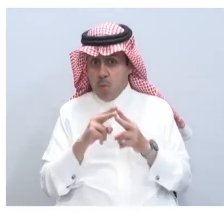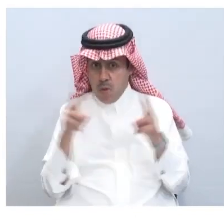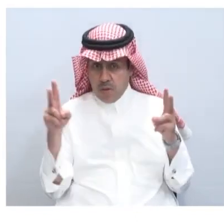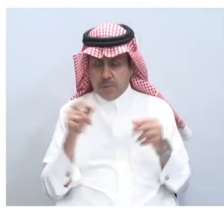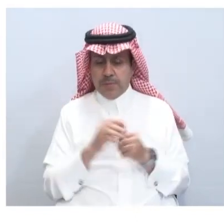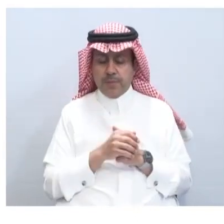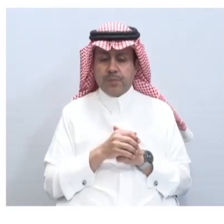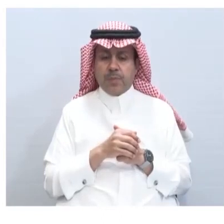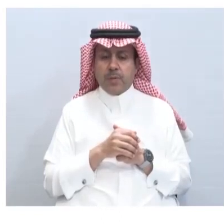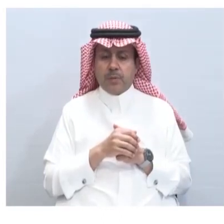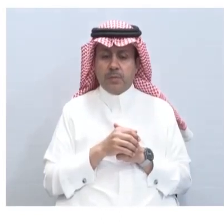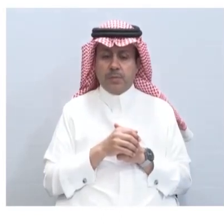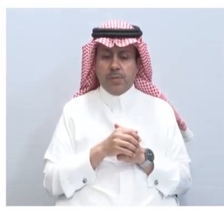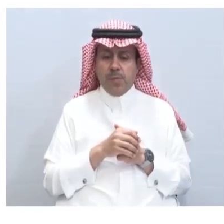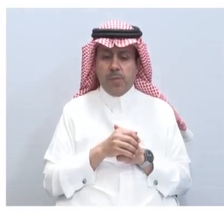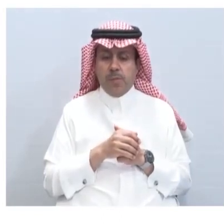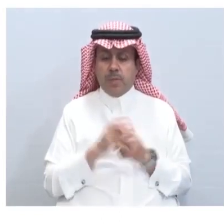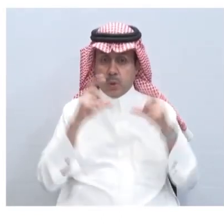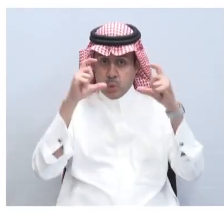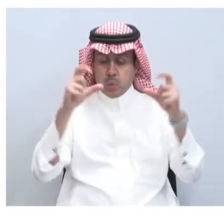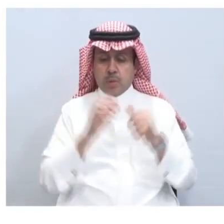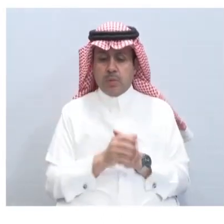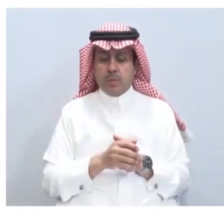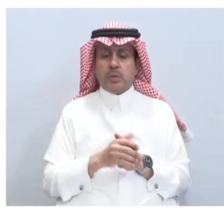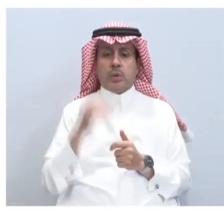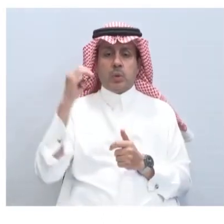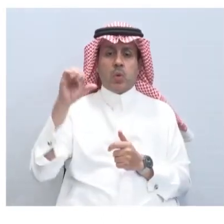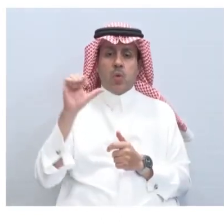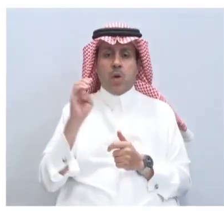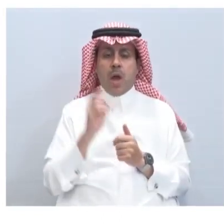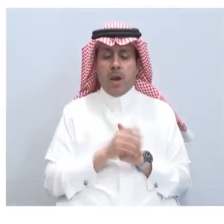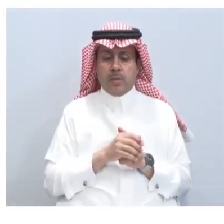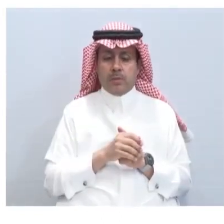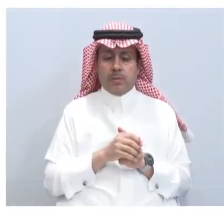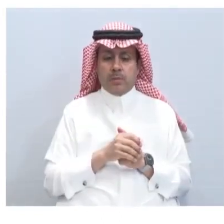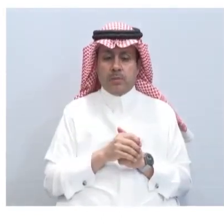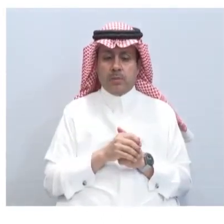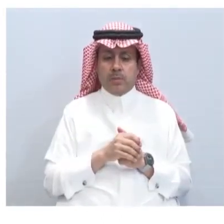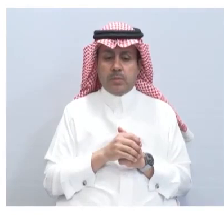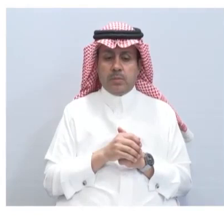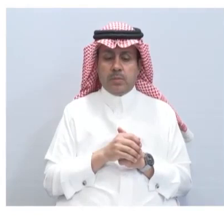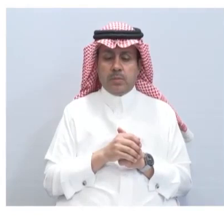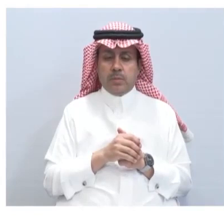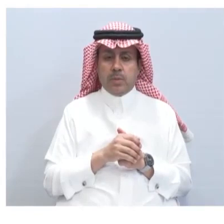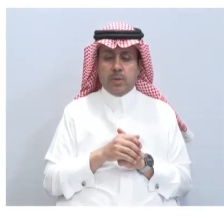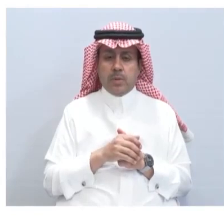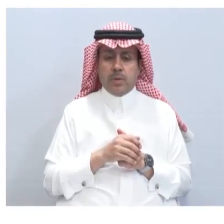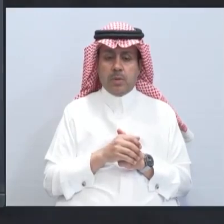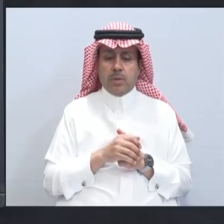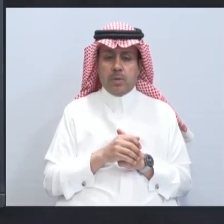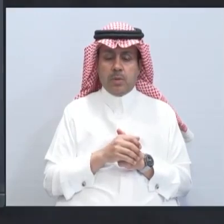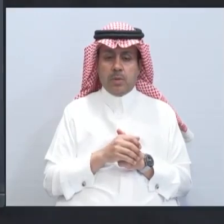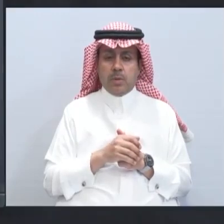ياتي نوضح لكم هذه الصور هذا هو محرك او الواجهه الرئيسي لمحرك البحث